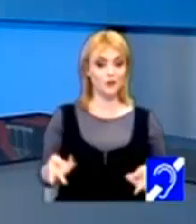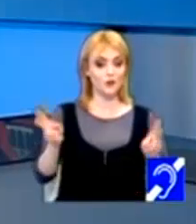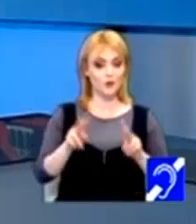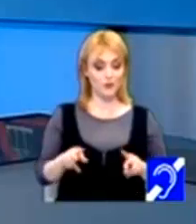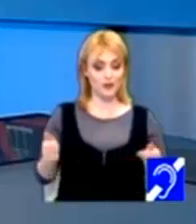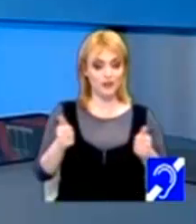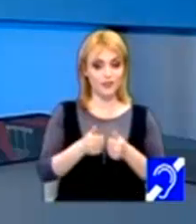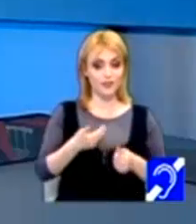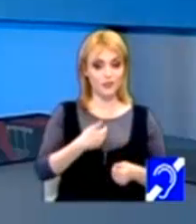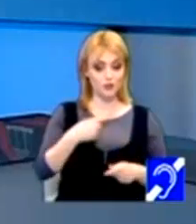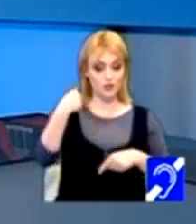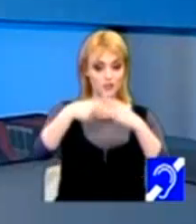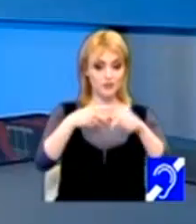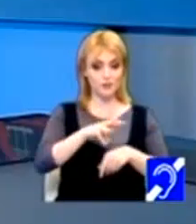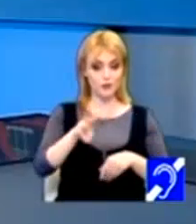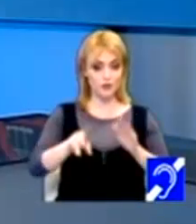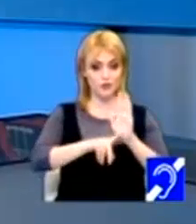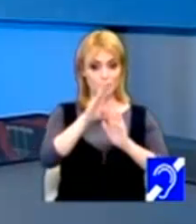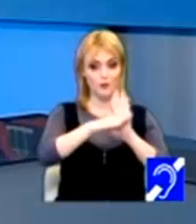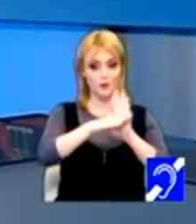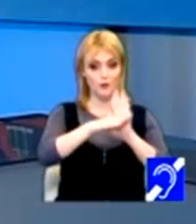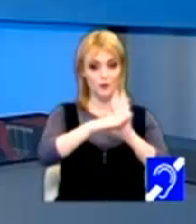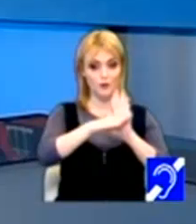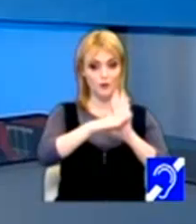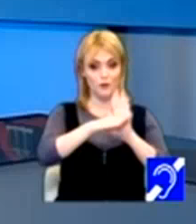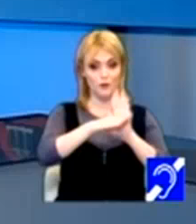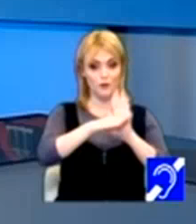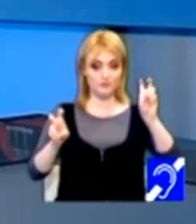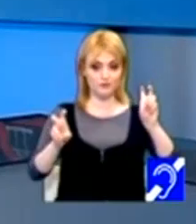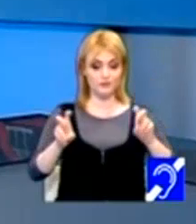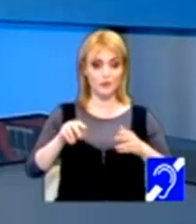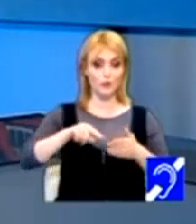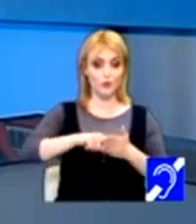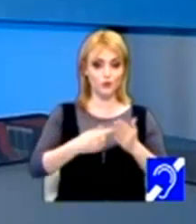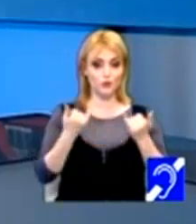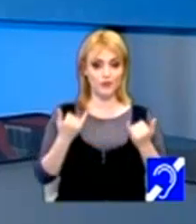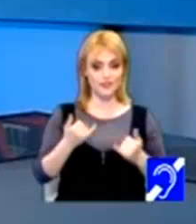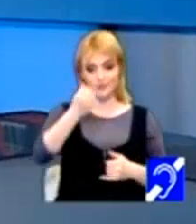Rămâneți cu TVR Moldova, unde în câteva minute începe emisiunea Punctul pe azi. Eu sunt Victoria Colesnic